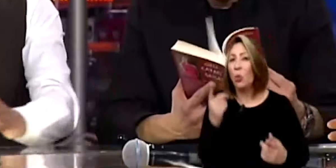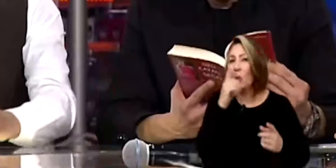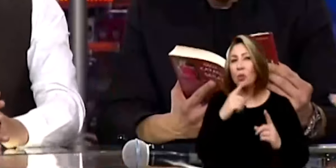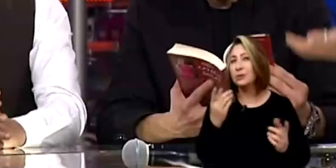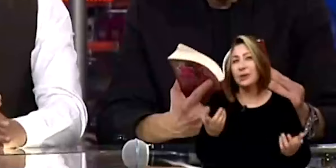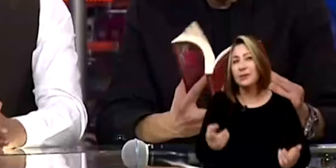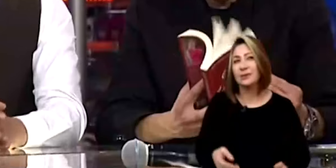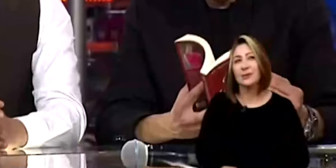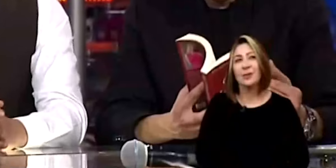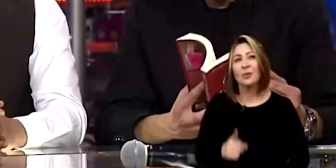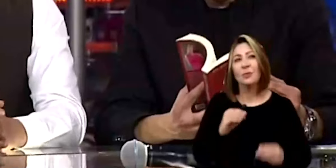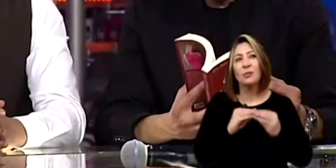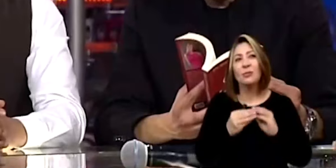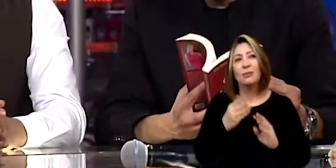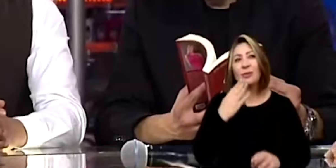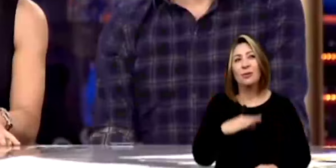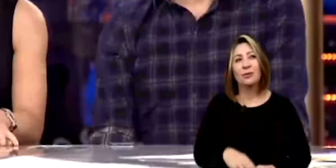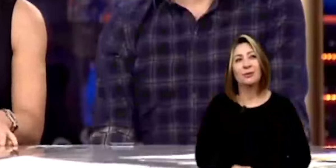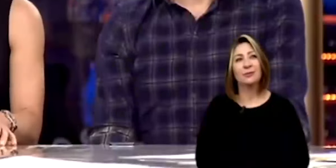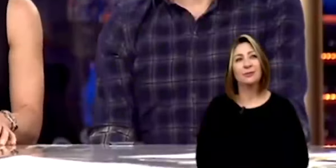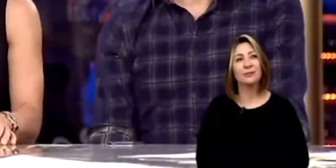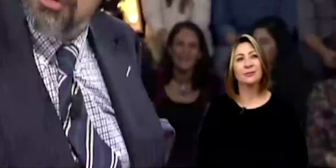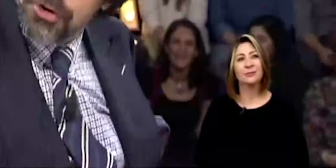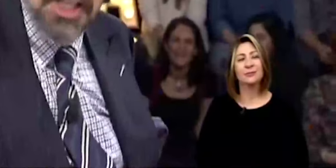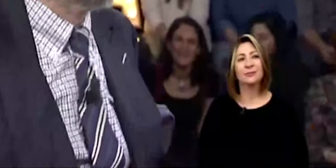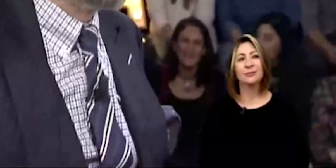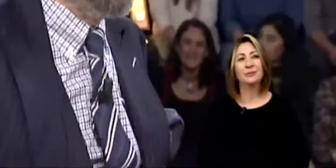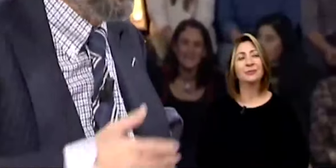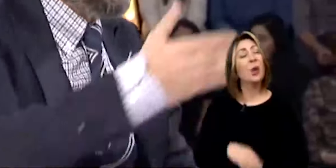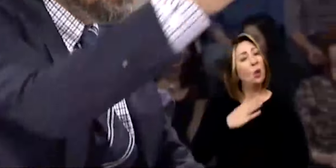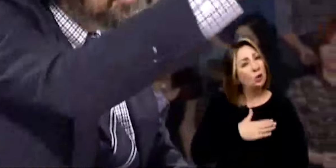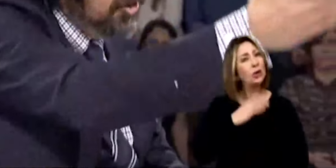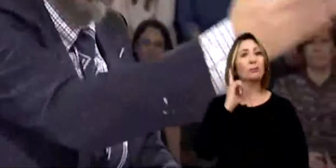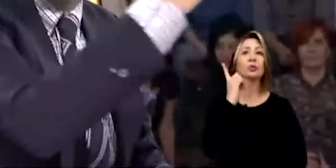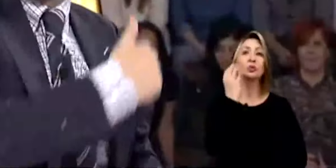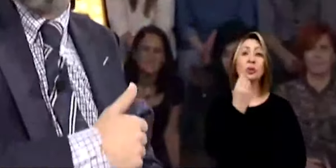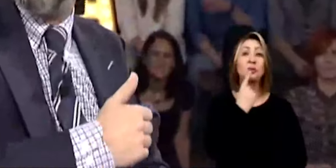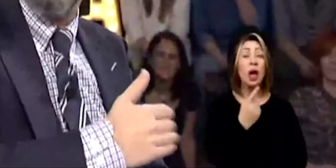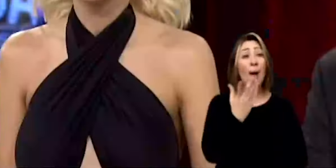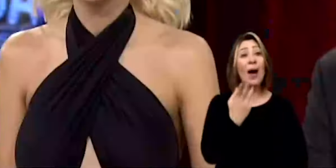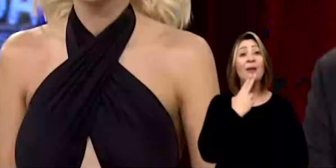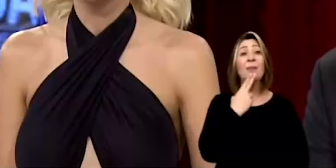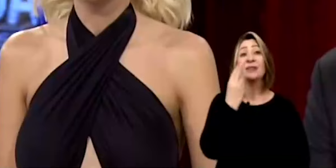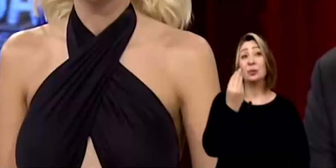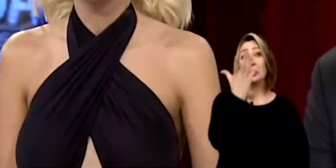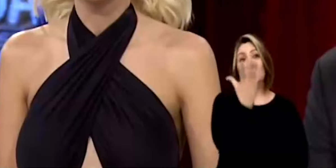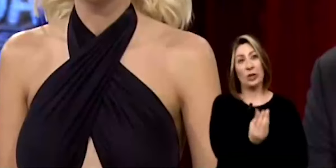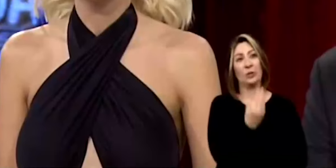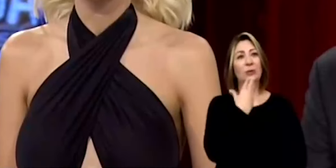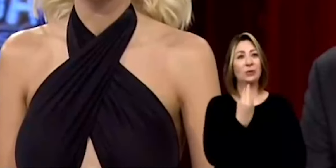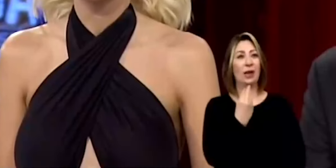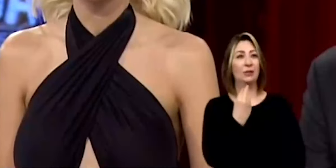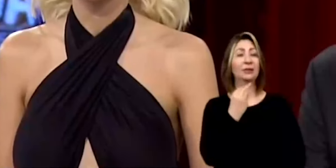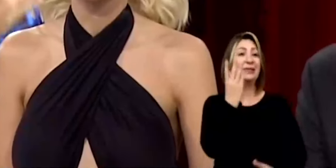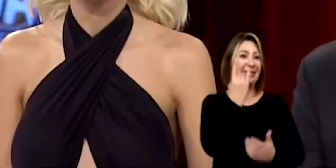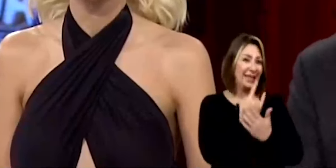onda bir problem yok. Peki çok güzel söylüyorsunuz sayın hocam ama Diyorsunuz ki hanımefendi için güzel bayan, albenisi